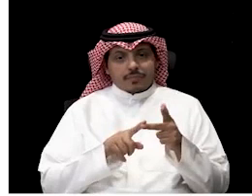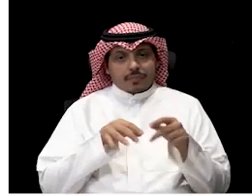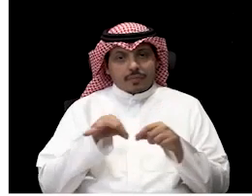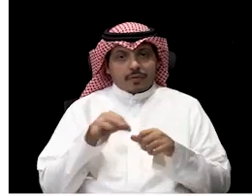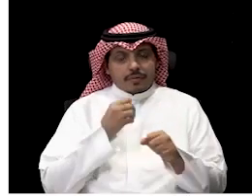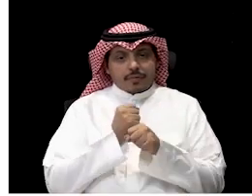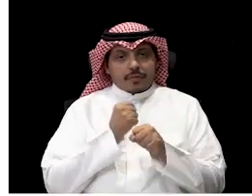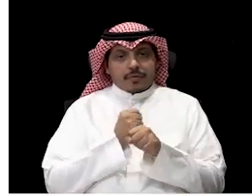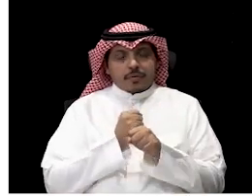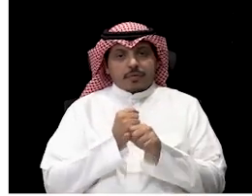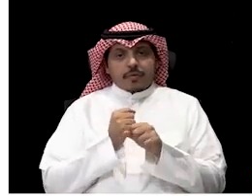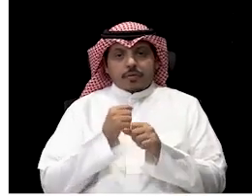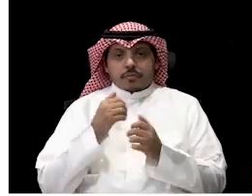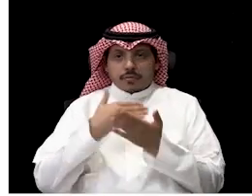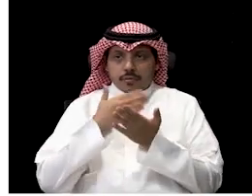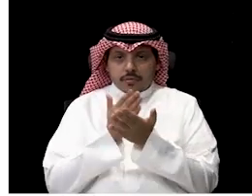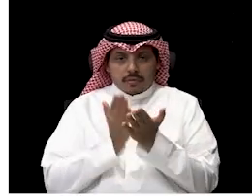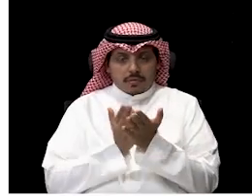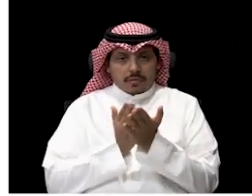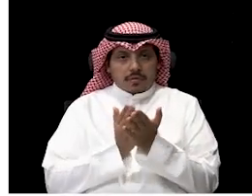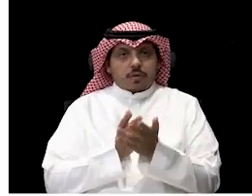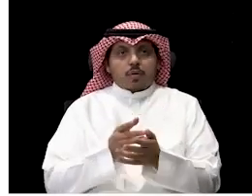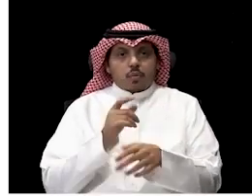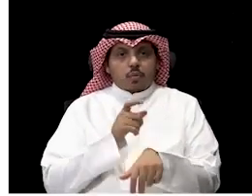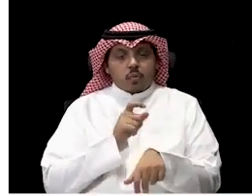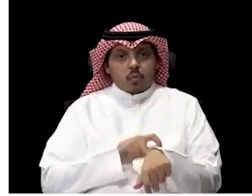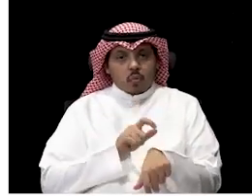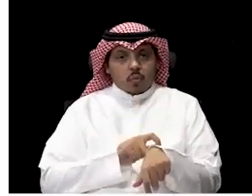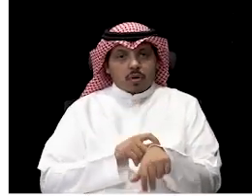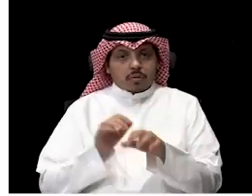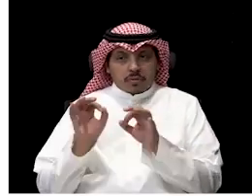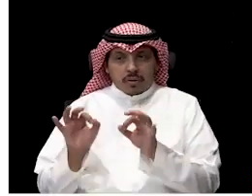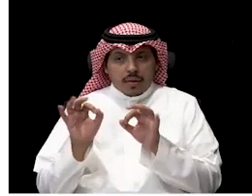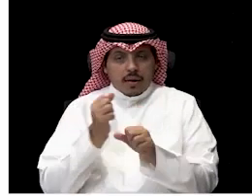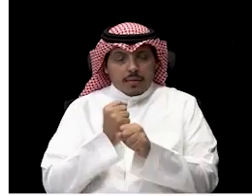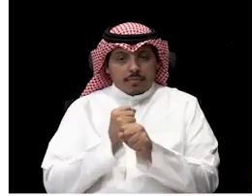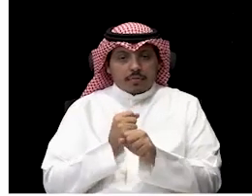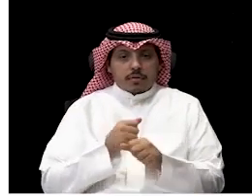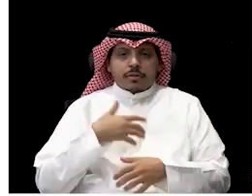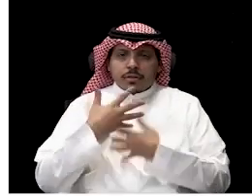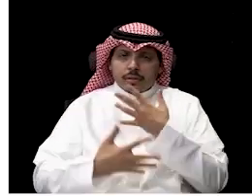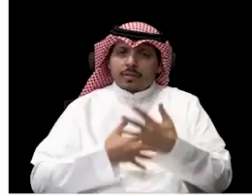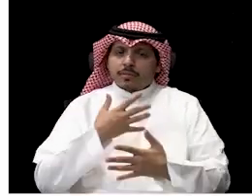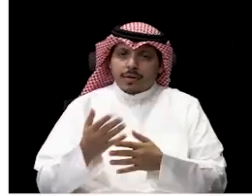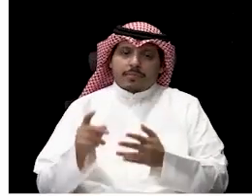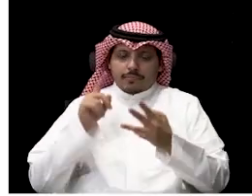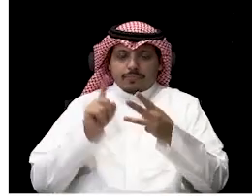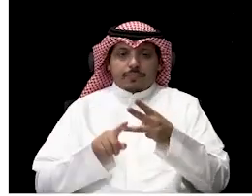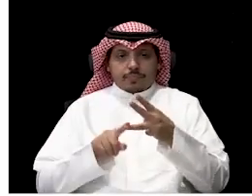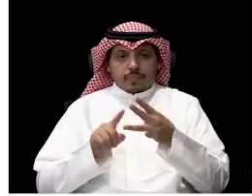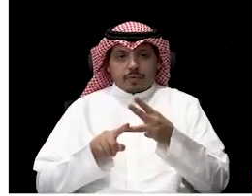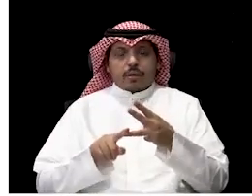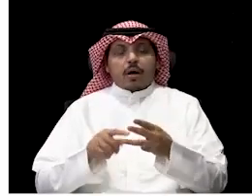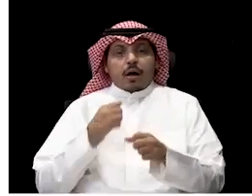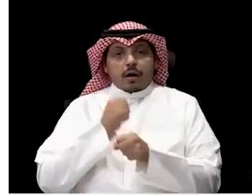تؤديها وتقسيمها ووضع وقت معين لإنجازها. بذل الجهد والعمل الدؤوب. ما الفرق